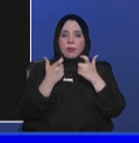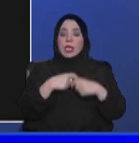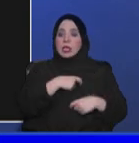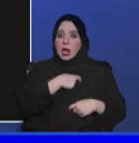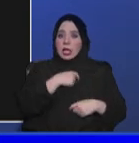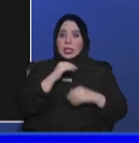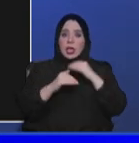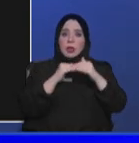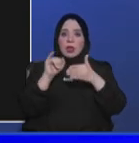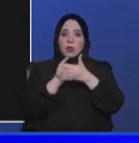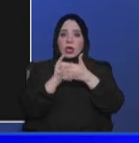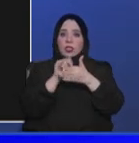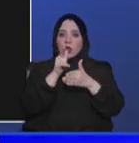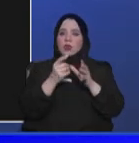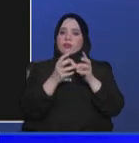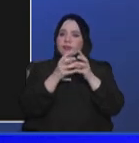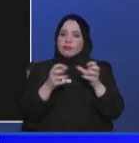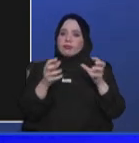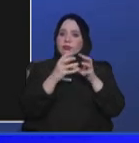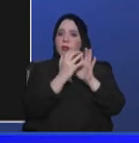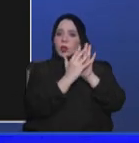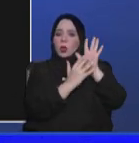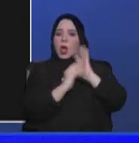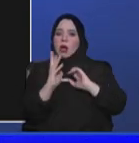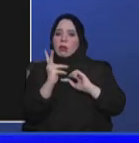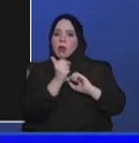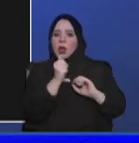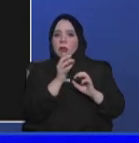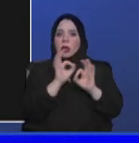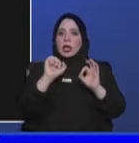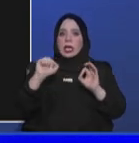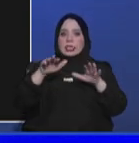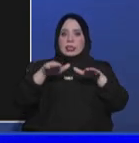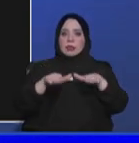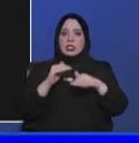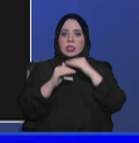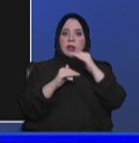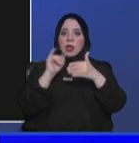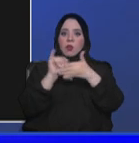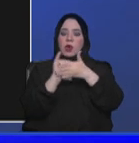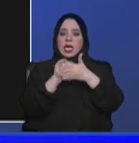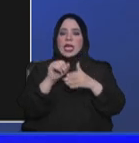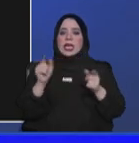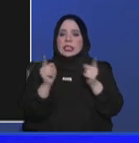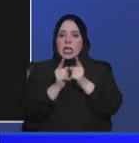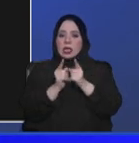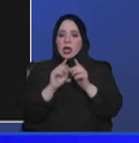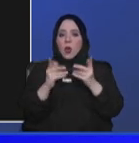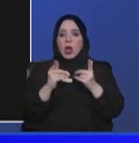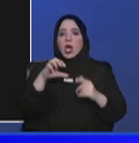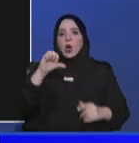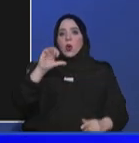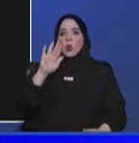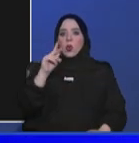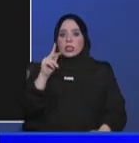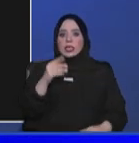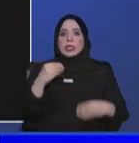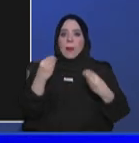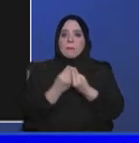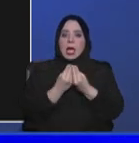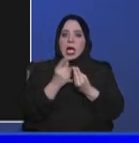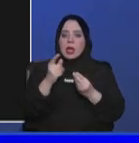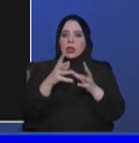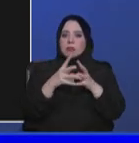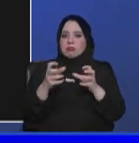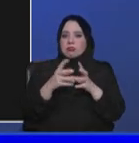عرضا مرئيا حول مؤشرات الاداء الوطنيه لمجلس التنميه المؤسسات الصغيره والمتوسطه بالاضافه الى استعراض